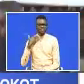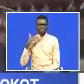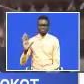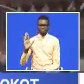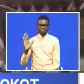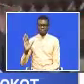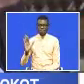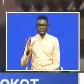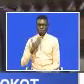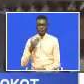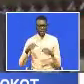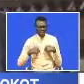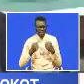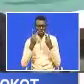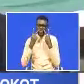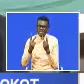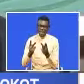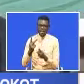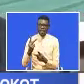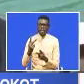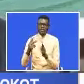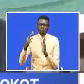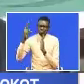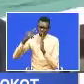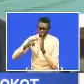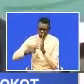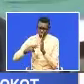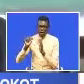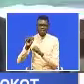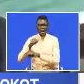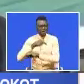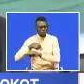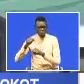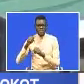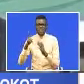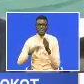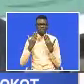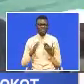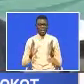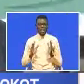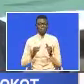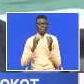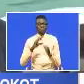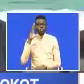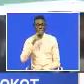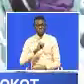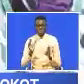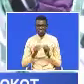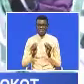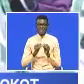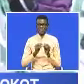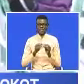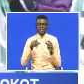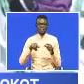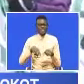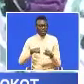Tunataka wenyewe kuona. Tumeasoma jana 5 hours isiyo net. Kama huko kwa hapo tutakurudisha